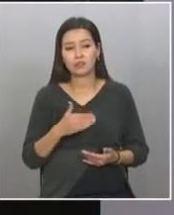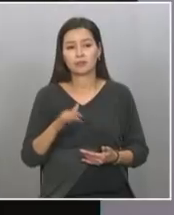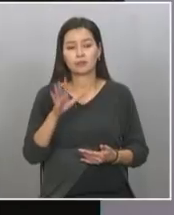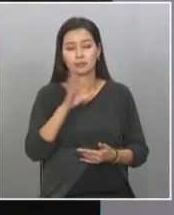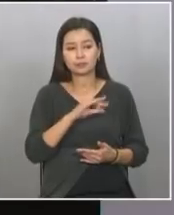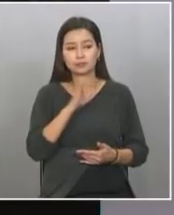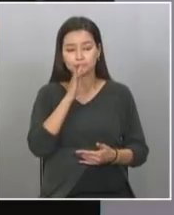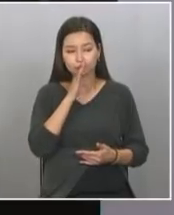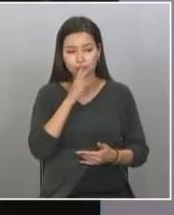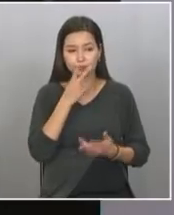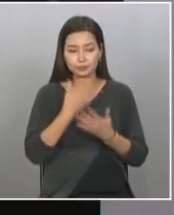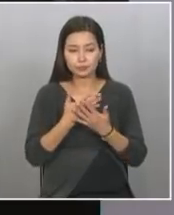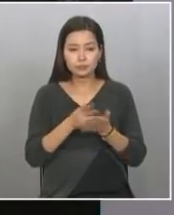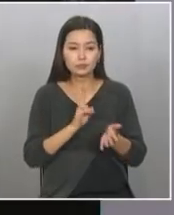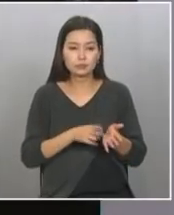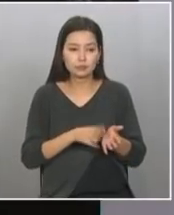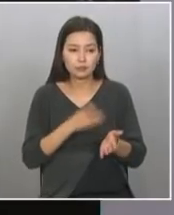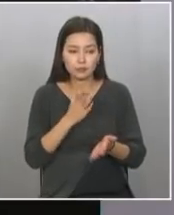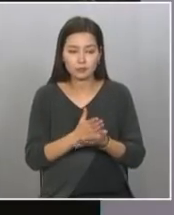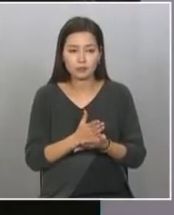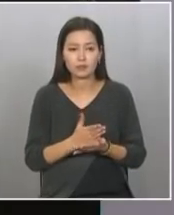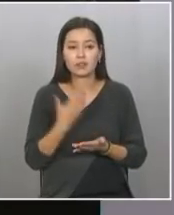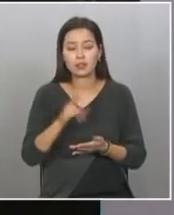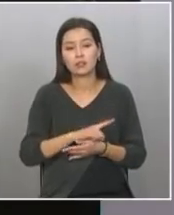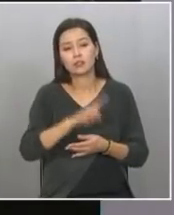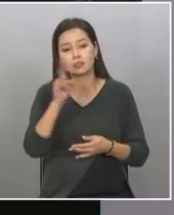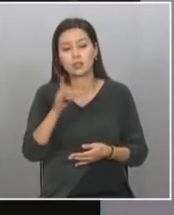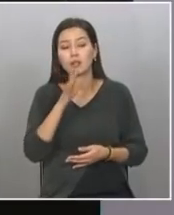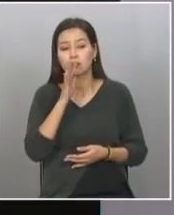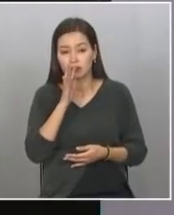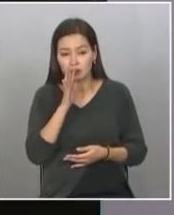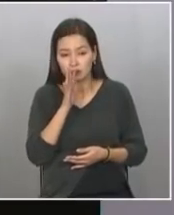благодаря времени, о том, когда вылетают самолеты,